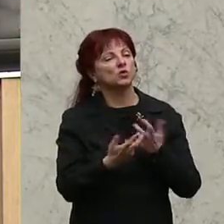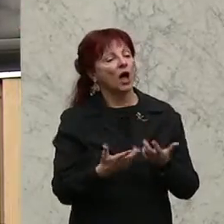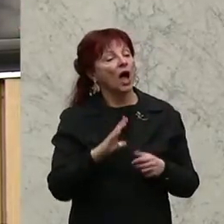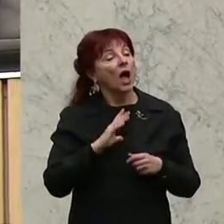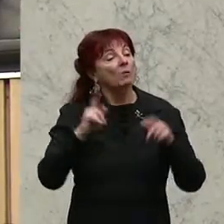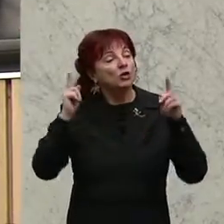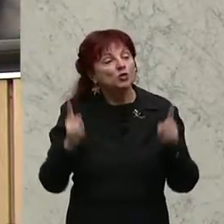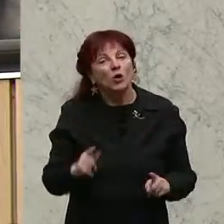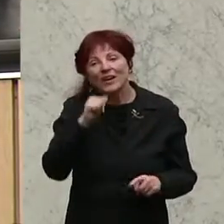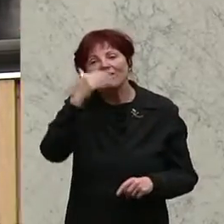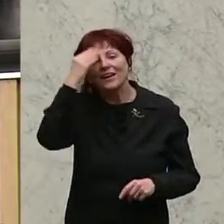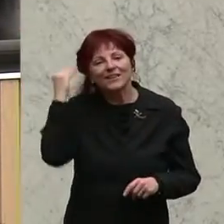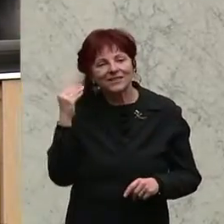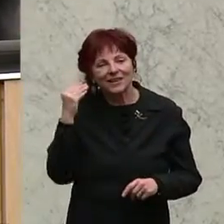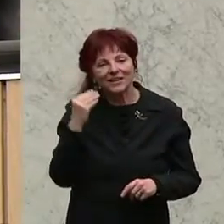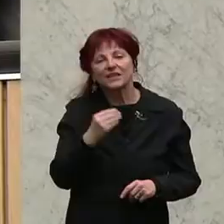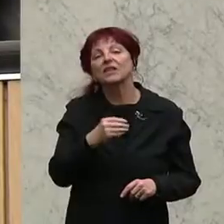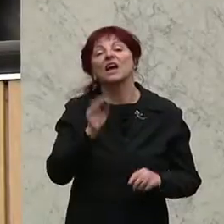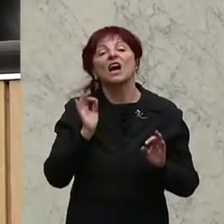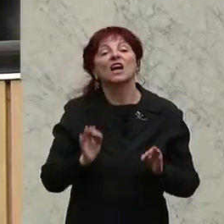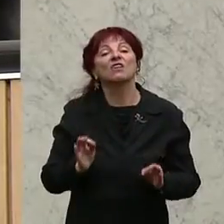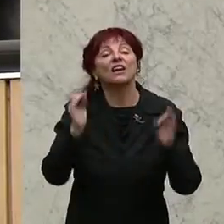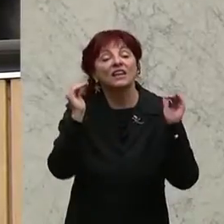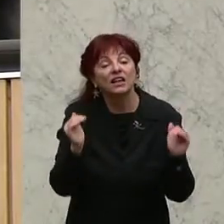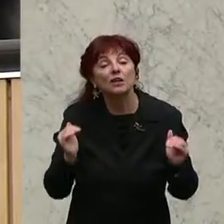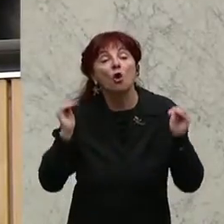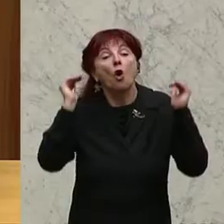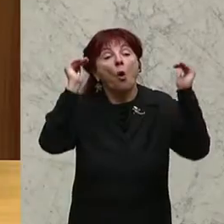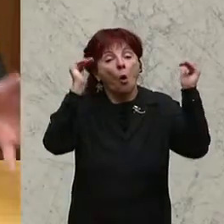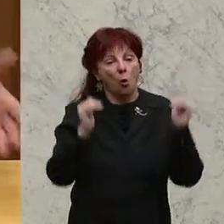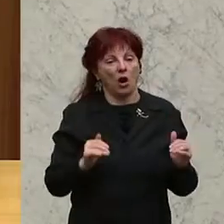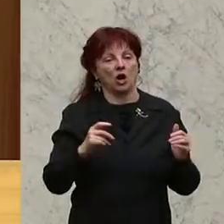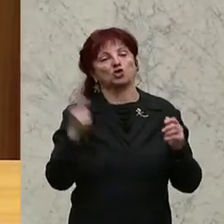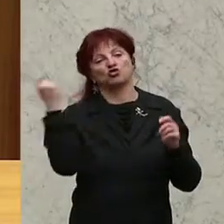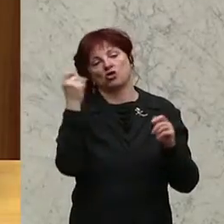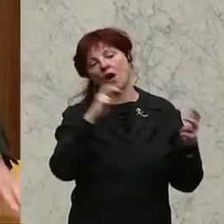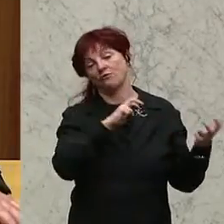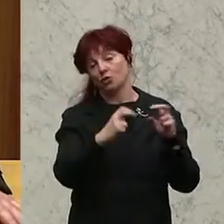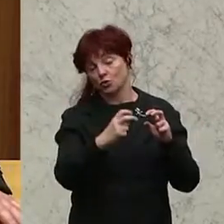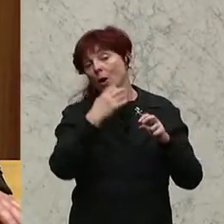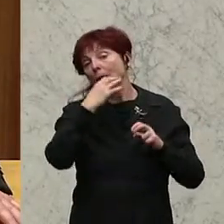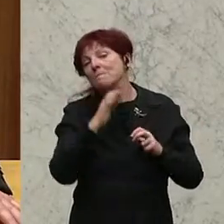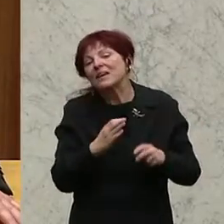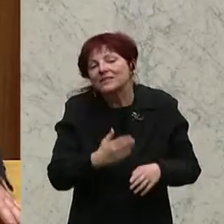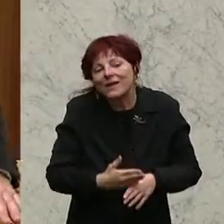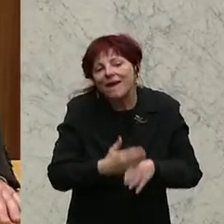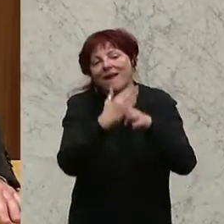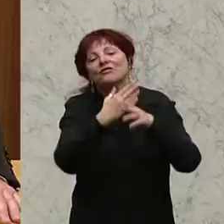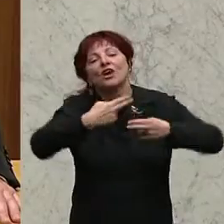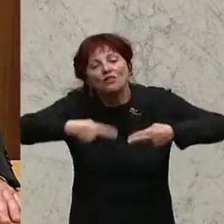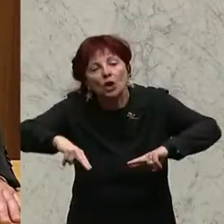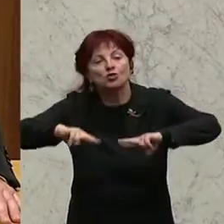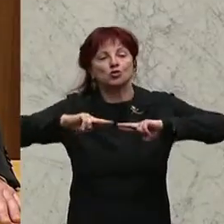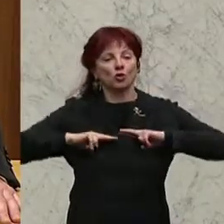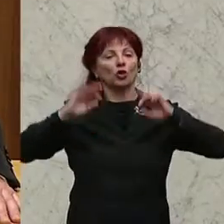qualitativ hochwertiger Strafvollzug der beste Beitrag zur Resozialisierung sind und damit eine geringe Rückfallswahrscheinlichkeit auch wieder den Bürgerinnen